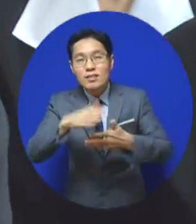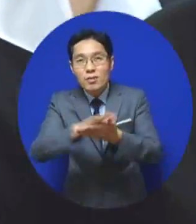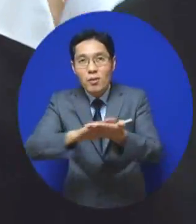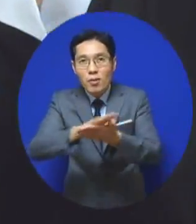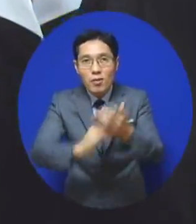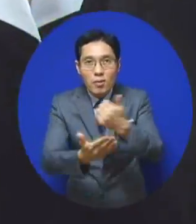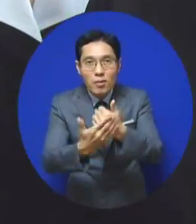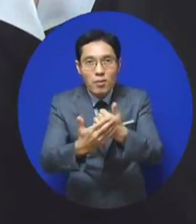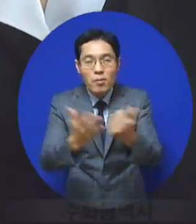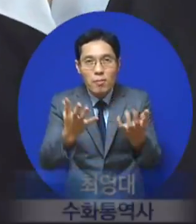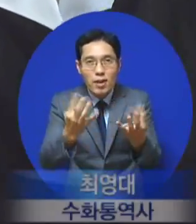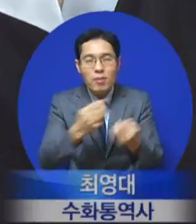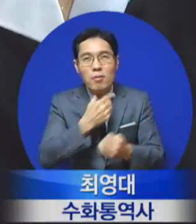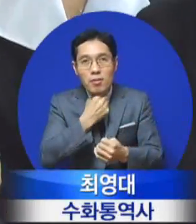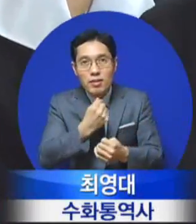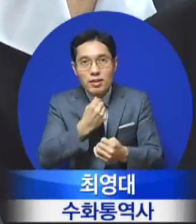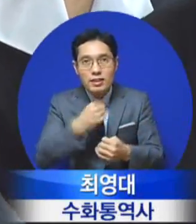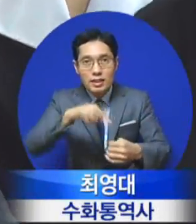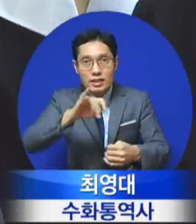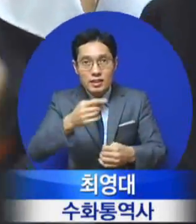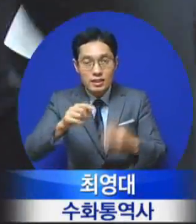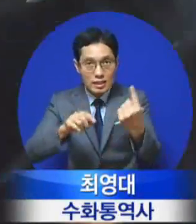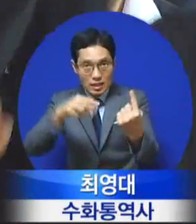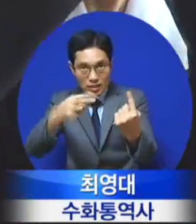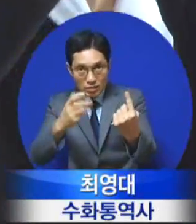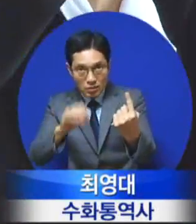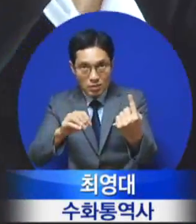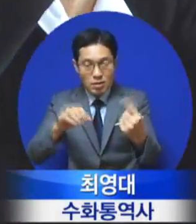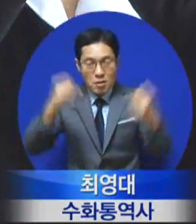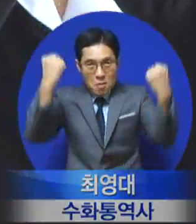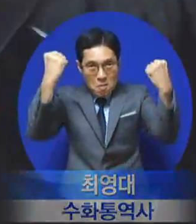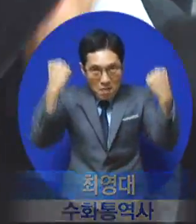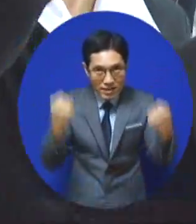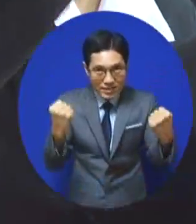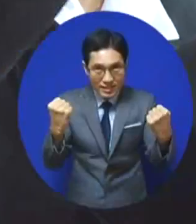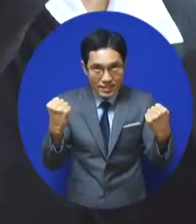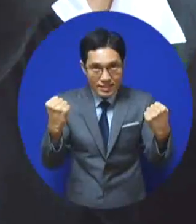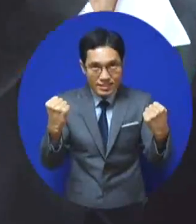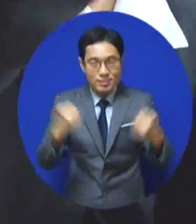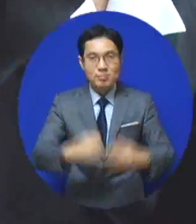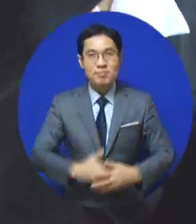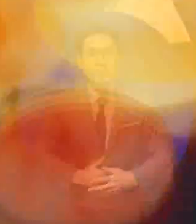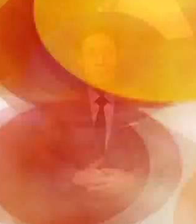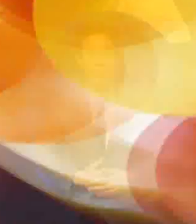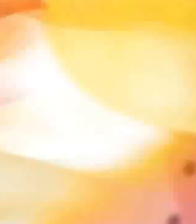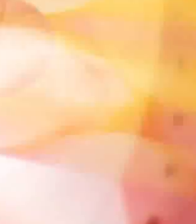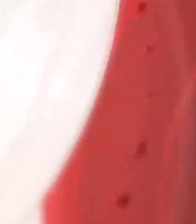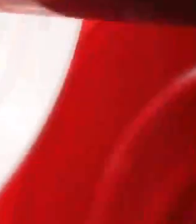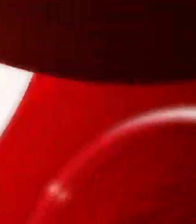해줬으면 좋겠습니다. 우리 신전일동 해관 화이팅! 네.